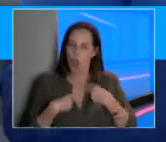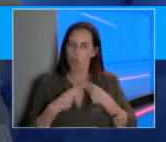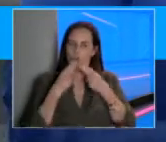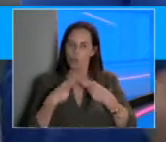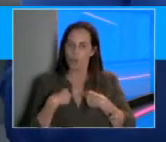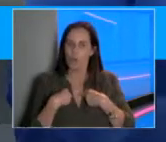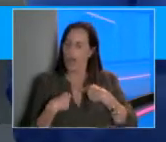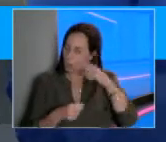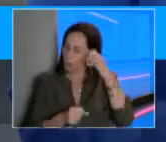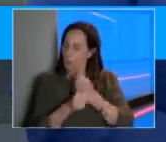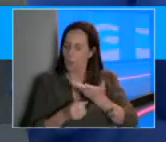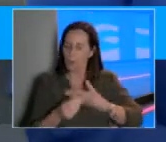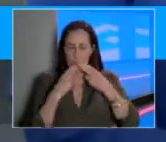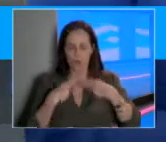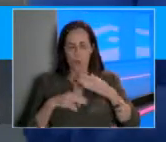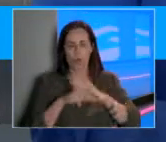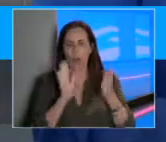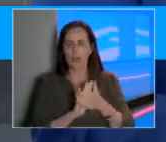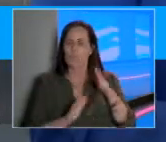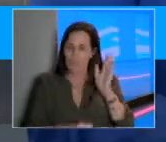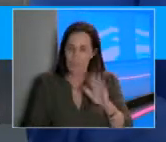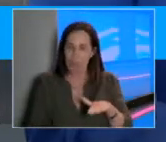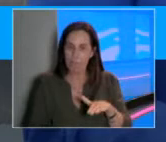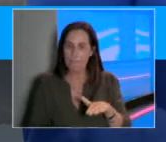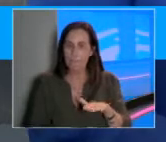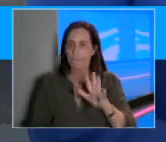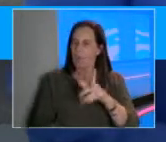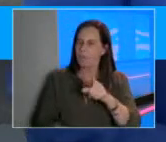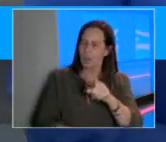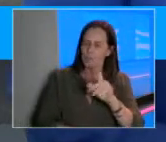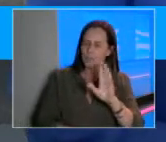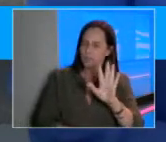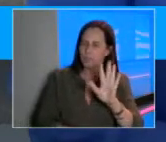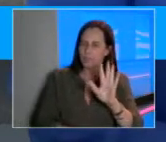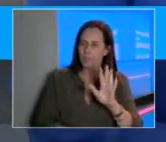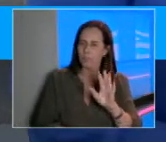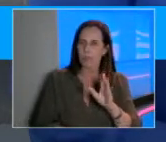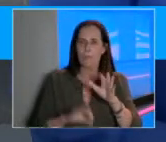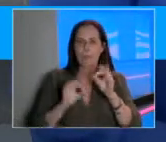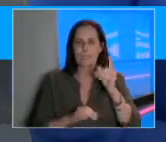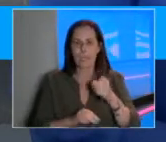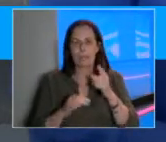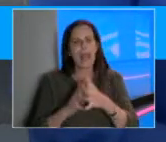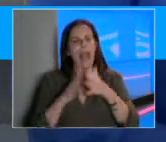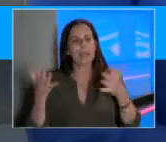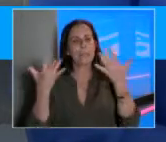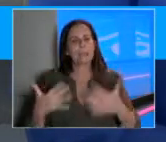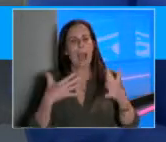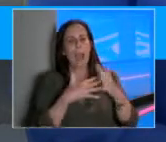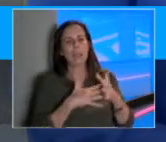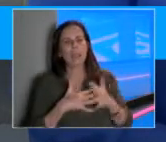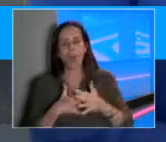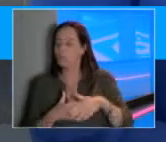ואנחנו נתעקש לקבל תשובות לכל הדברים האלה, וגם... כן, למיטב הבנתך, סליחה שאני קוטע אותך, כן, כן. בעצם צריך להגדיל כאן את מספר